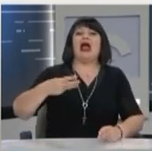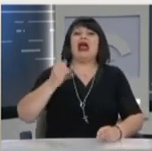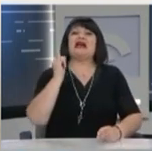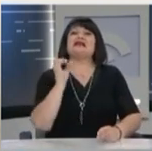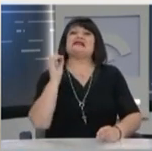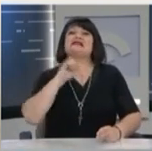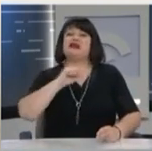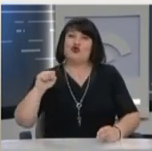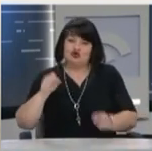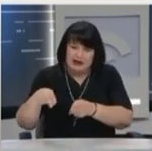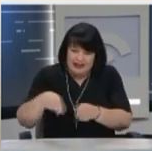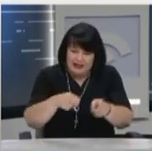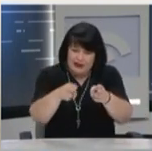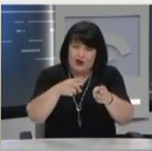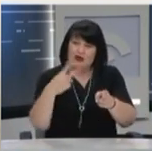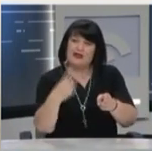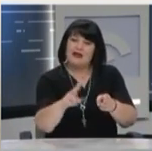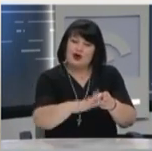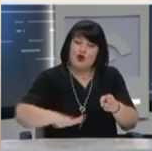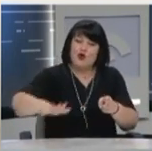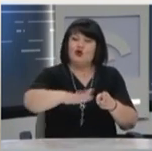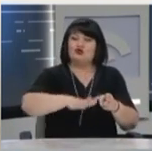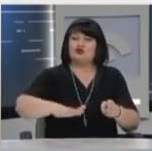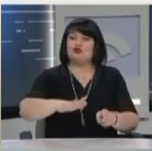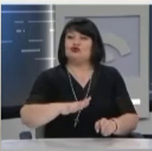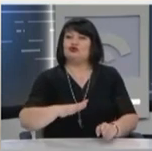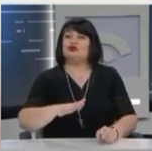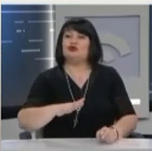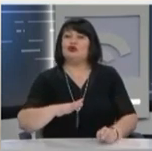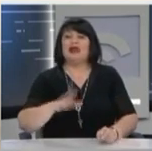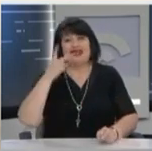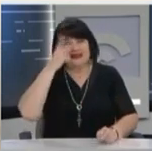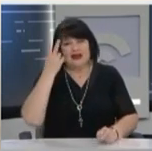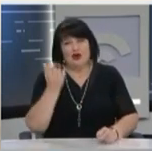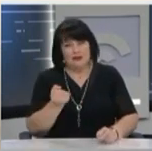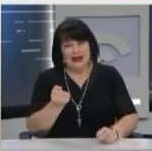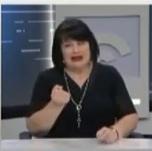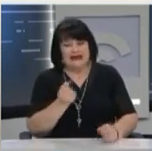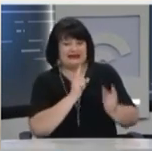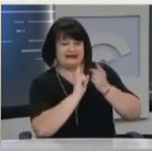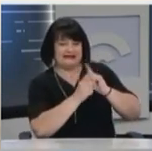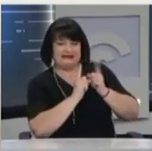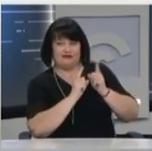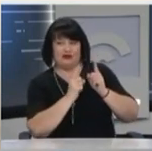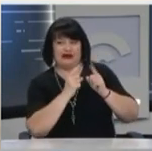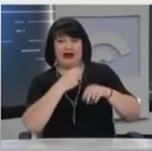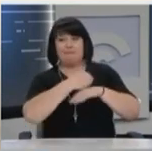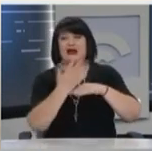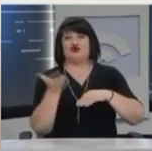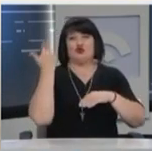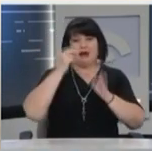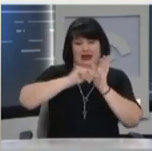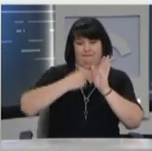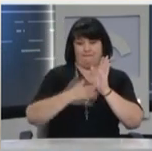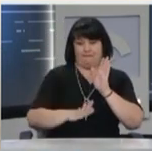λιμενικό στο Θερμαϊκό κόλπο. Το περίκλειστο κράτος, που είναι ο κύριος Συρίγος, δικαιούται με βάση την ενδιάμεση συμφωνία που υπέγραψε το Πασόκα το